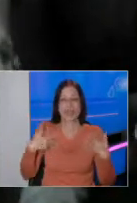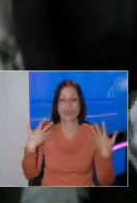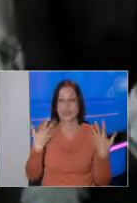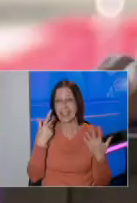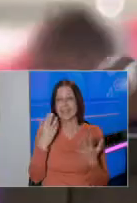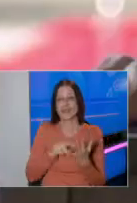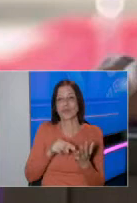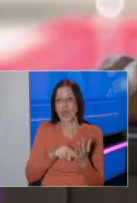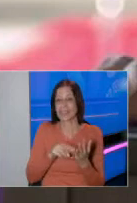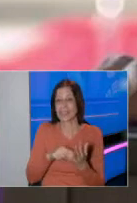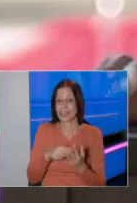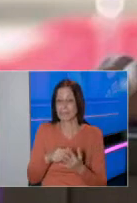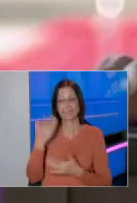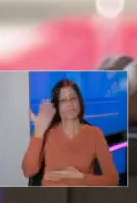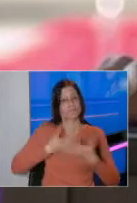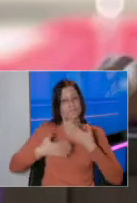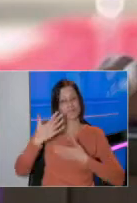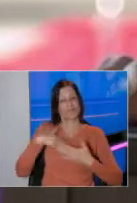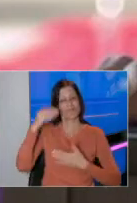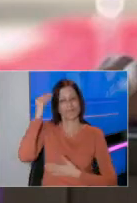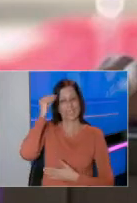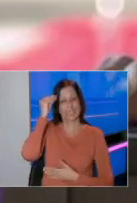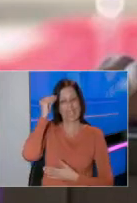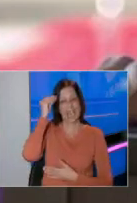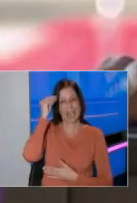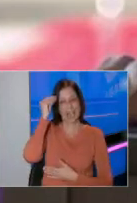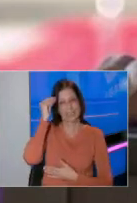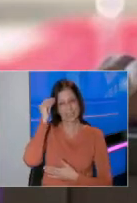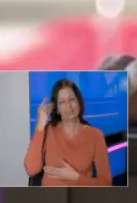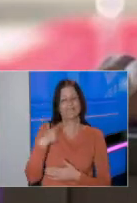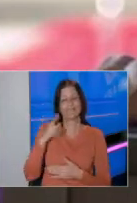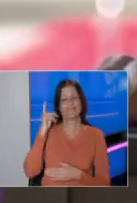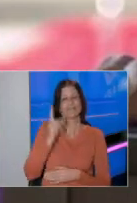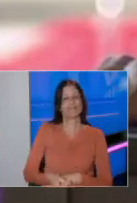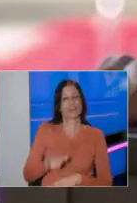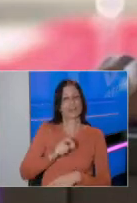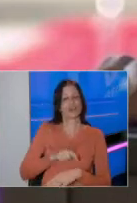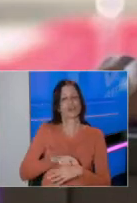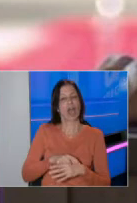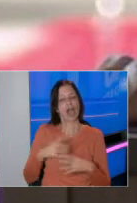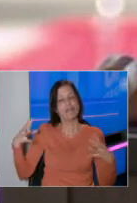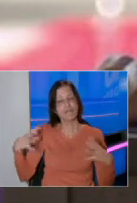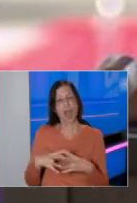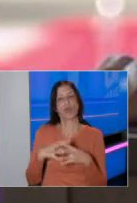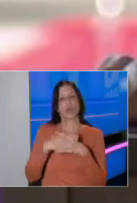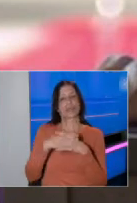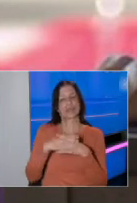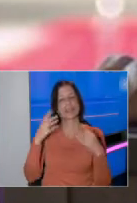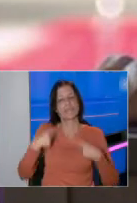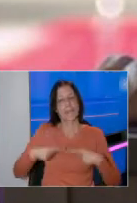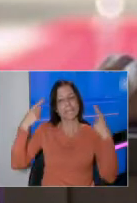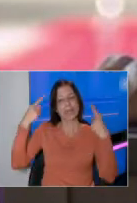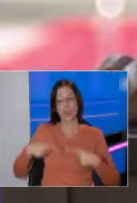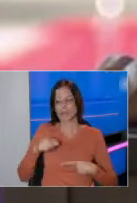תמונות. עלייתם ארצה מזכירה לנו שצו השעה הוא אחדות, וביום הזה